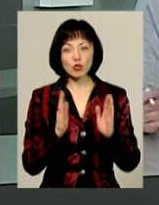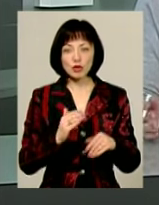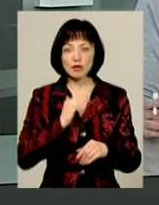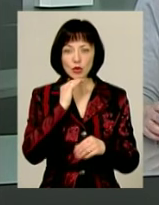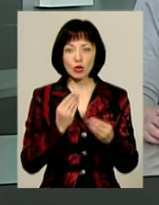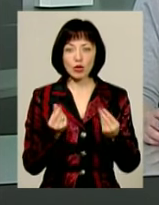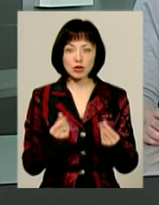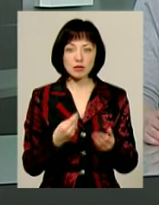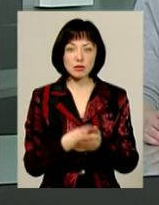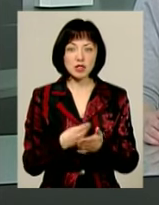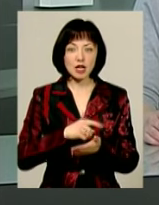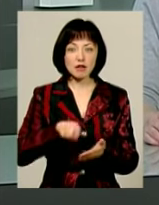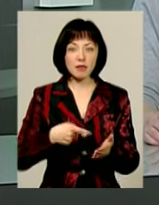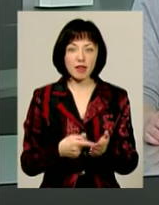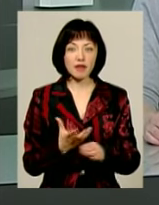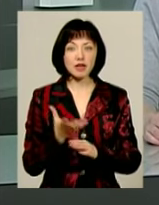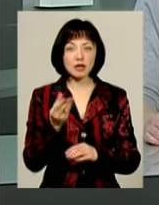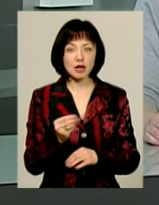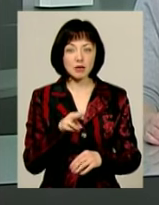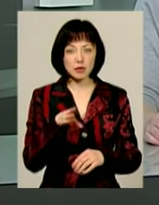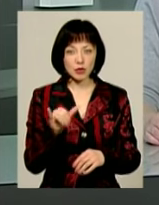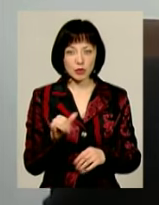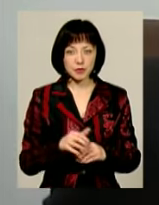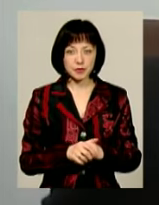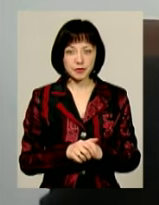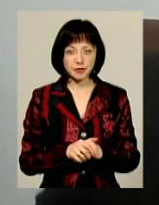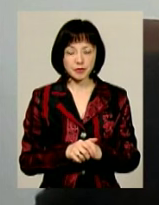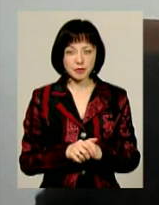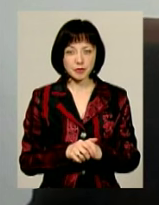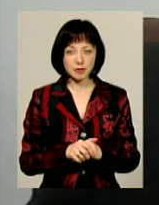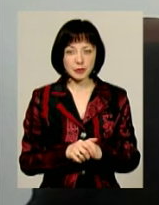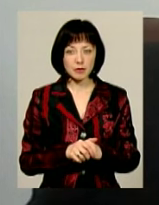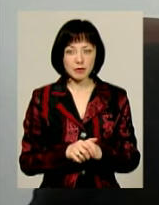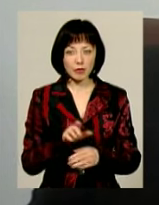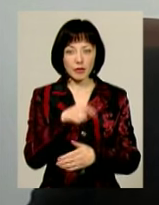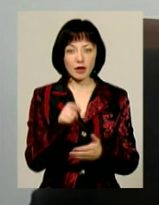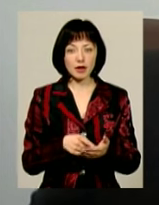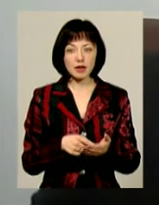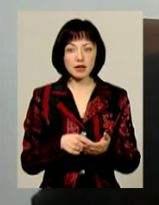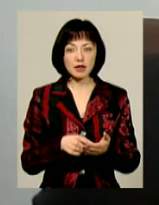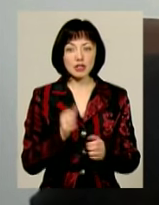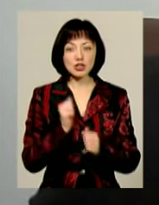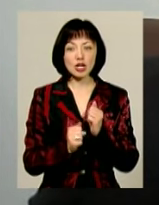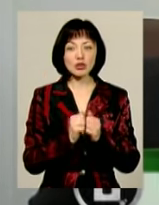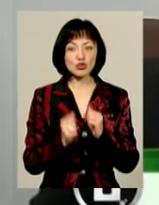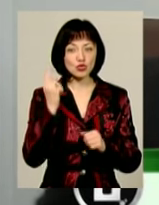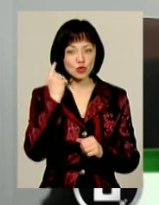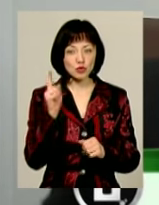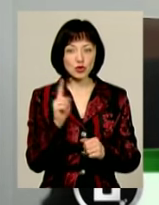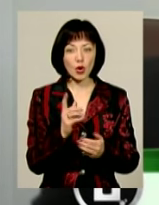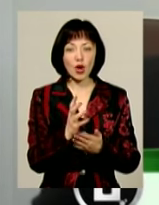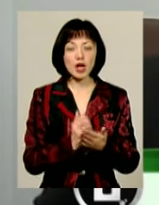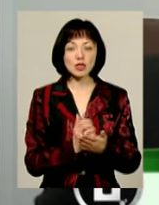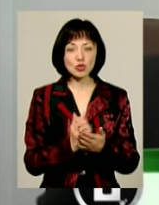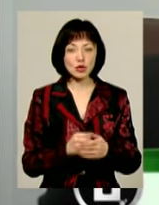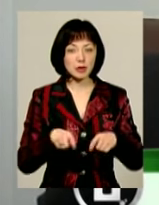вдосталь коштів у міському бюджеті на фінансування профтехосвіти? Ви знаєте, коли ми дуже часто чуємо, що от ресурси